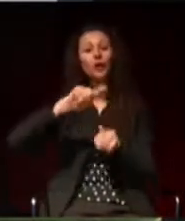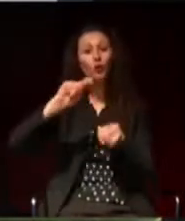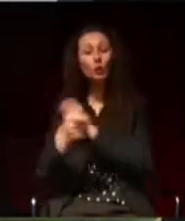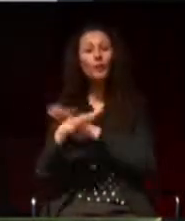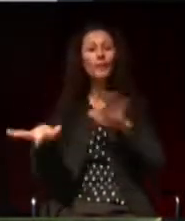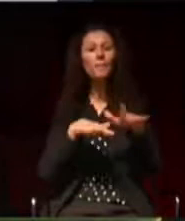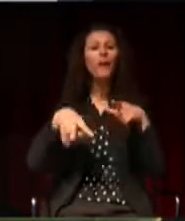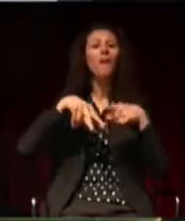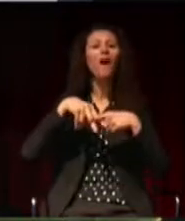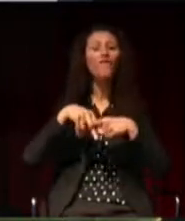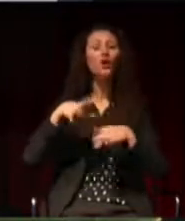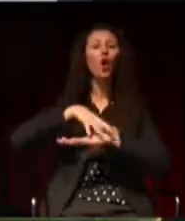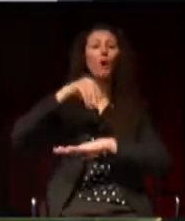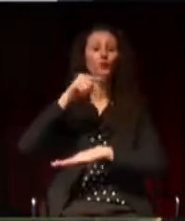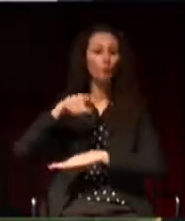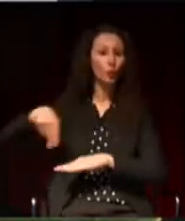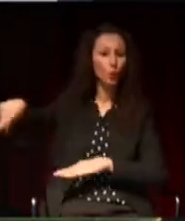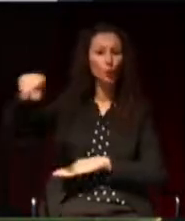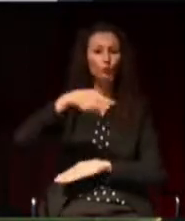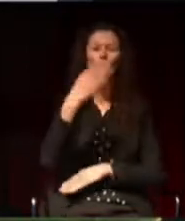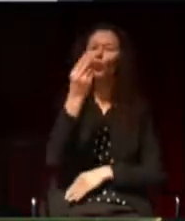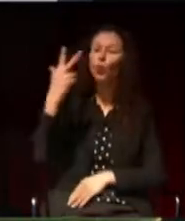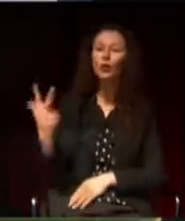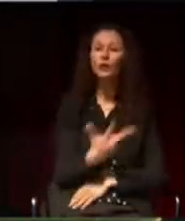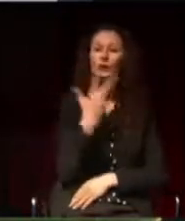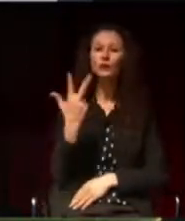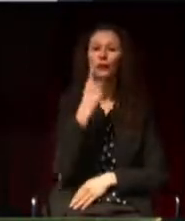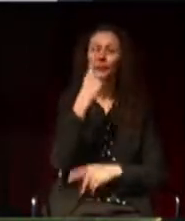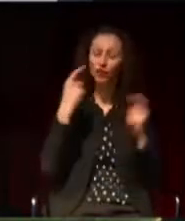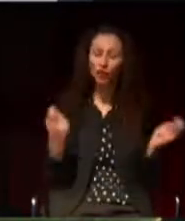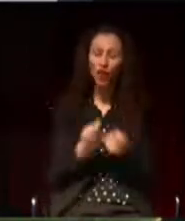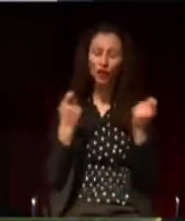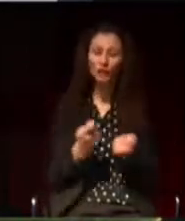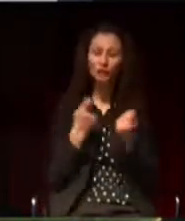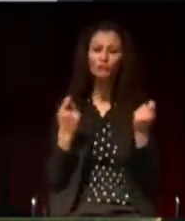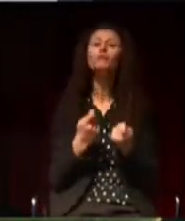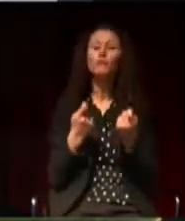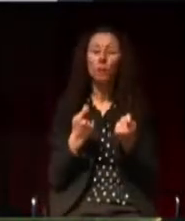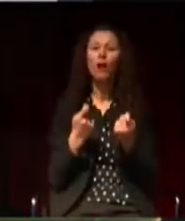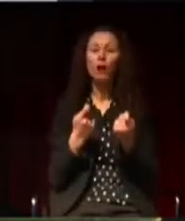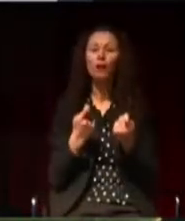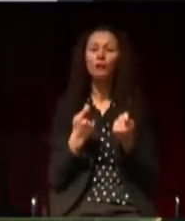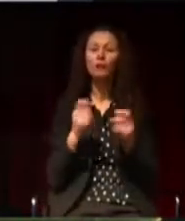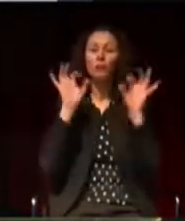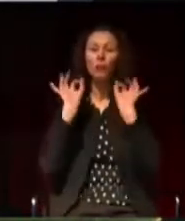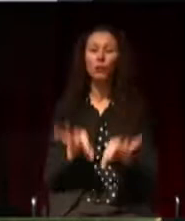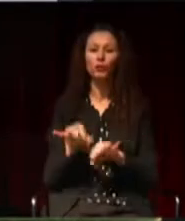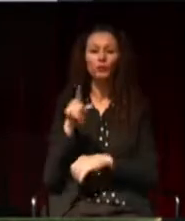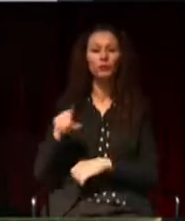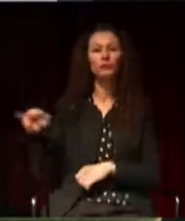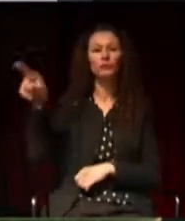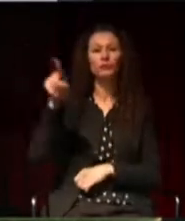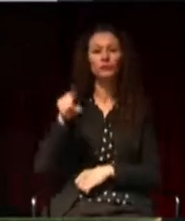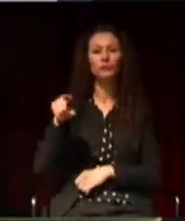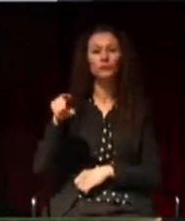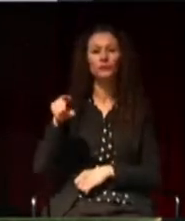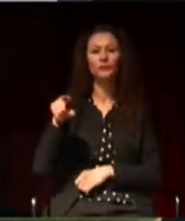Dönüşüm ve Deprem Afet komisyonlarımız çok hızlı bir çalışma temposuyla işlemlere başladılar.